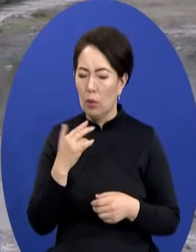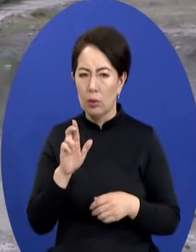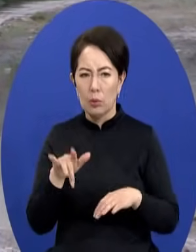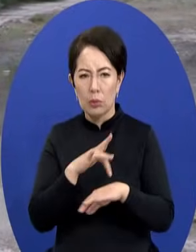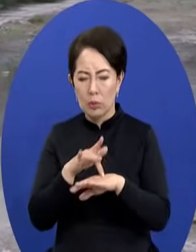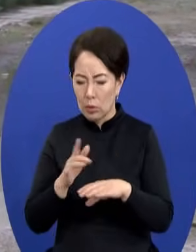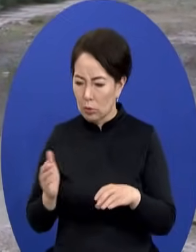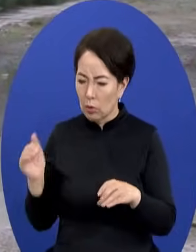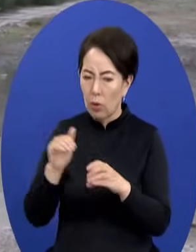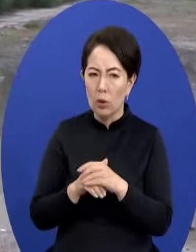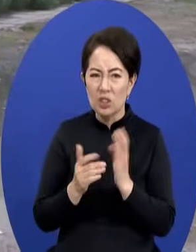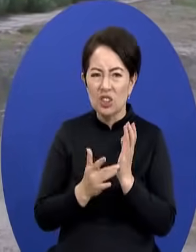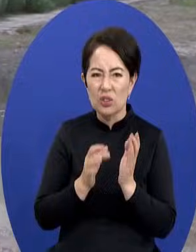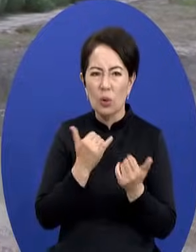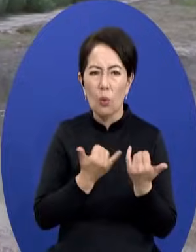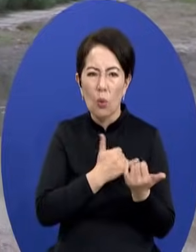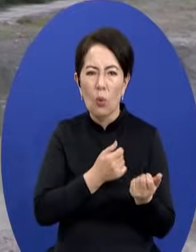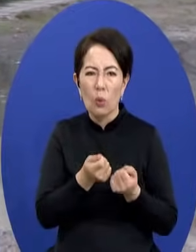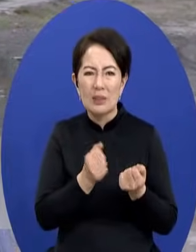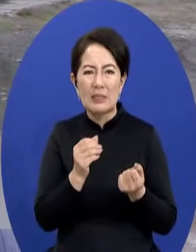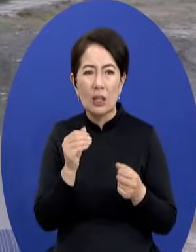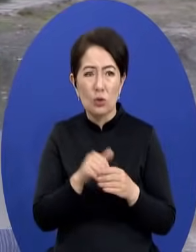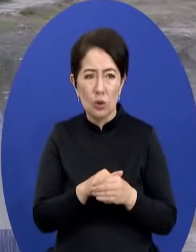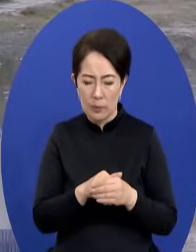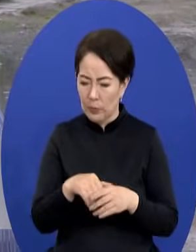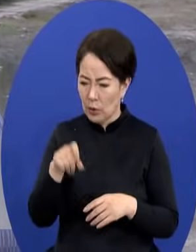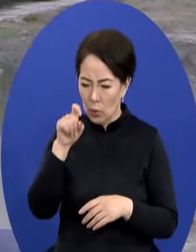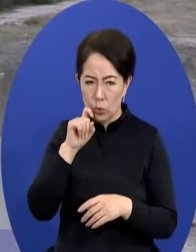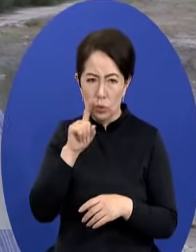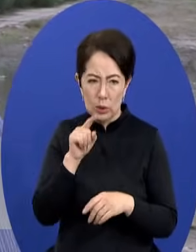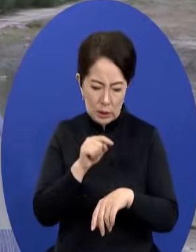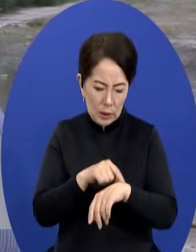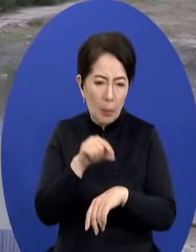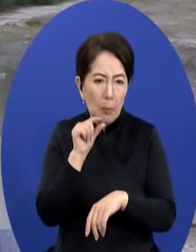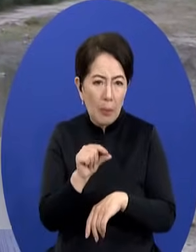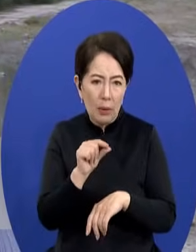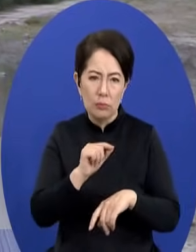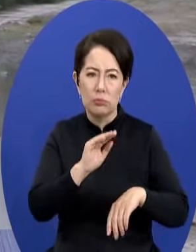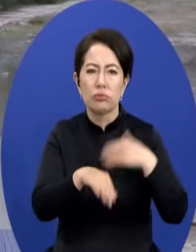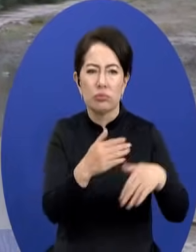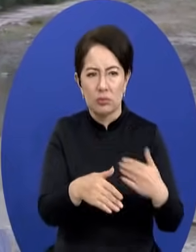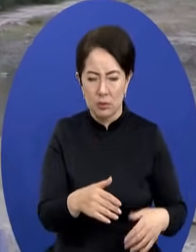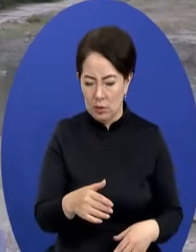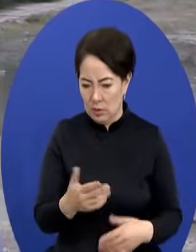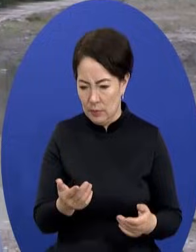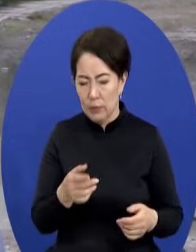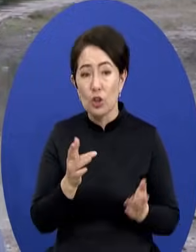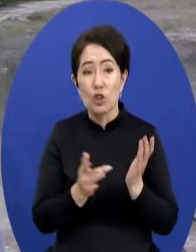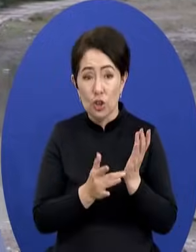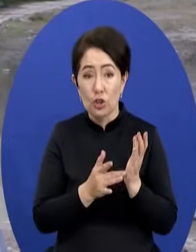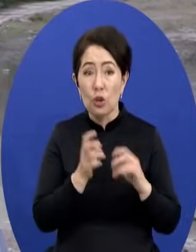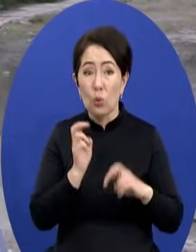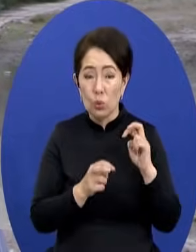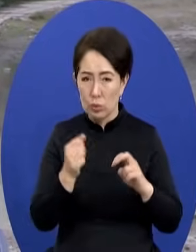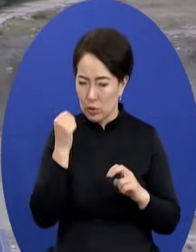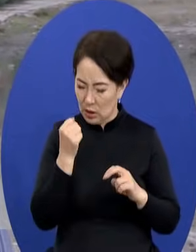технологиг удирдахад? Гэтэл тэр чинь хөссөн хөсөөгөө маш богинохон хормхон хугацаанд л яваад өнгөрчдөг тийм л одоо технологиор үйлдвэрлэж